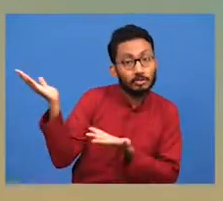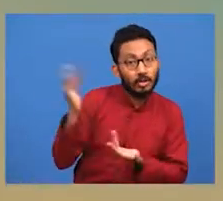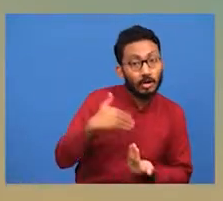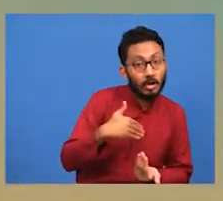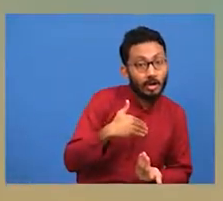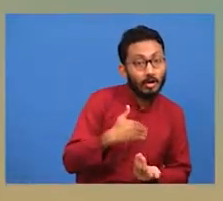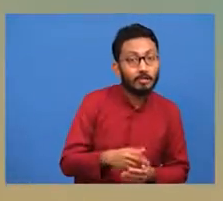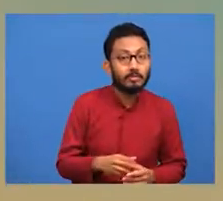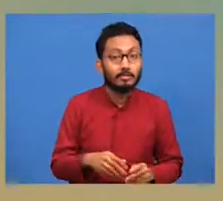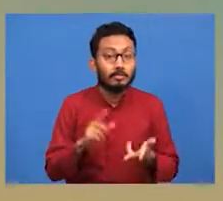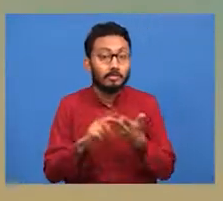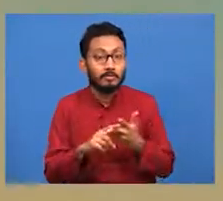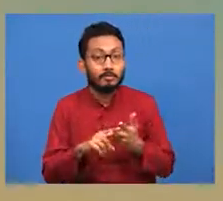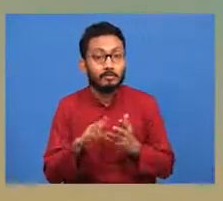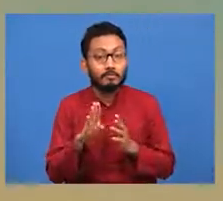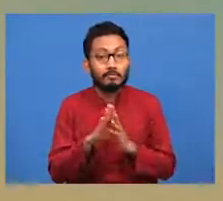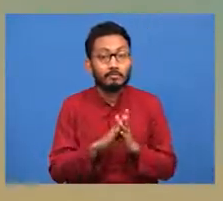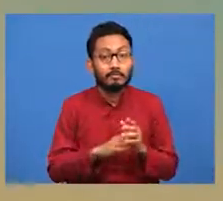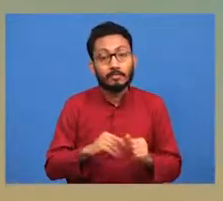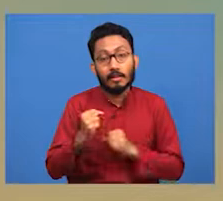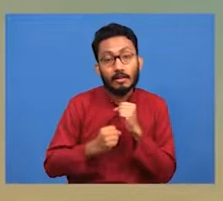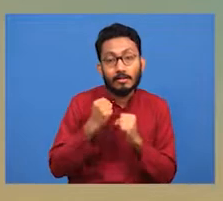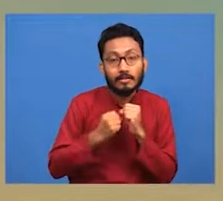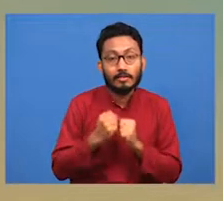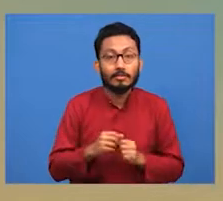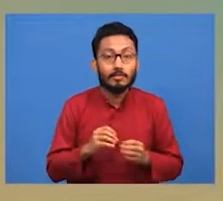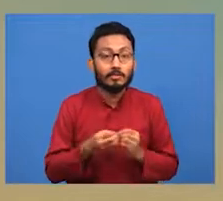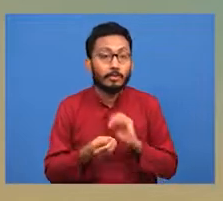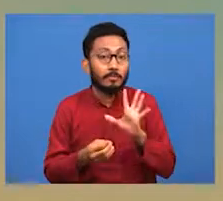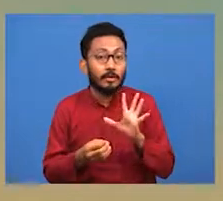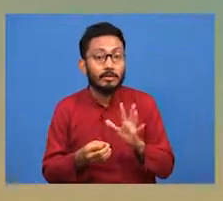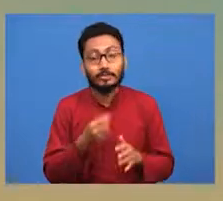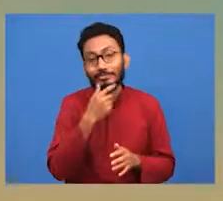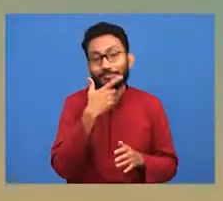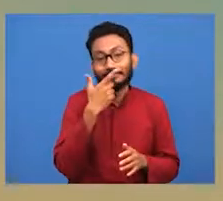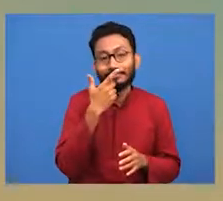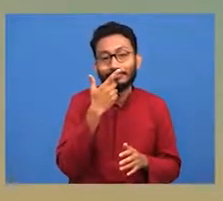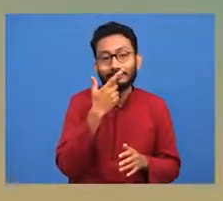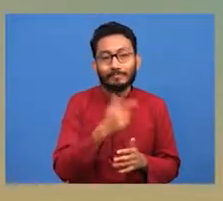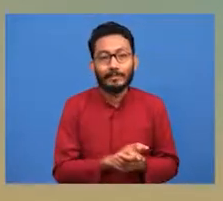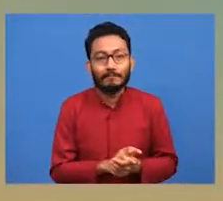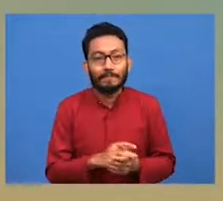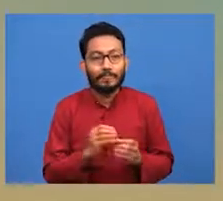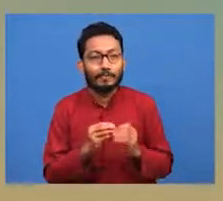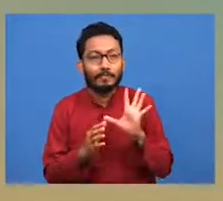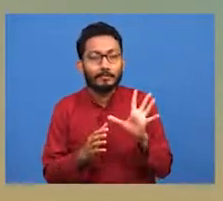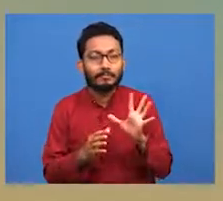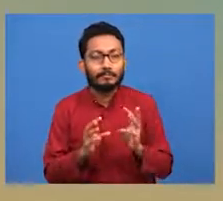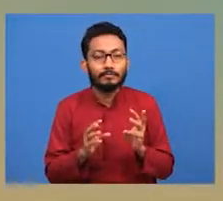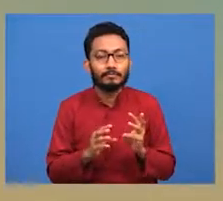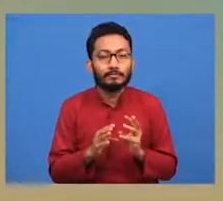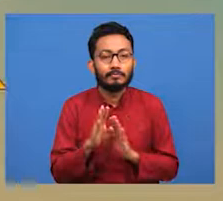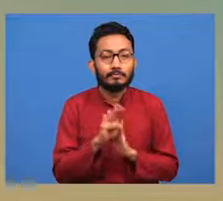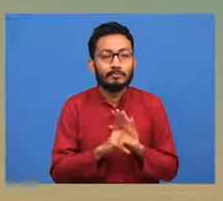Keempat, berlari. Kelima, tergelak. Keenam, mewarna. Dan yang